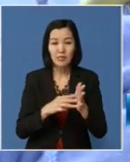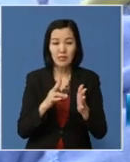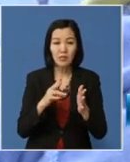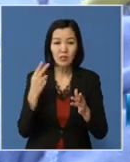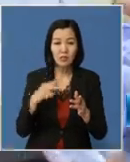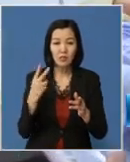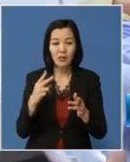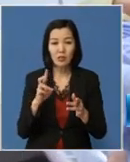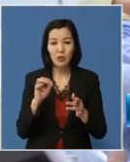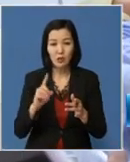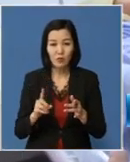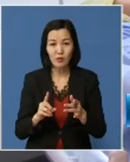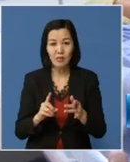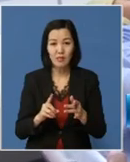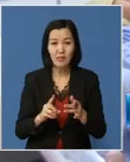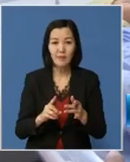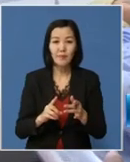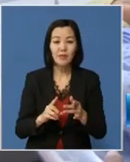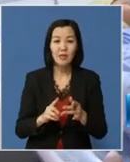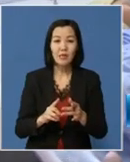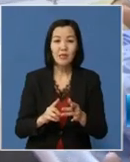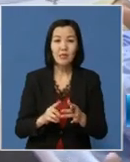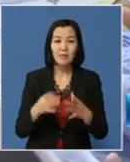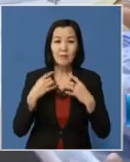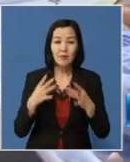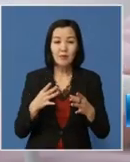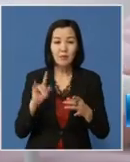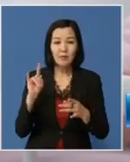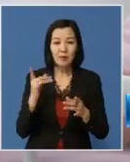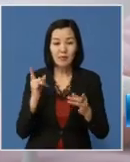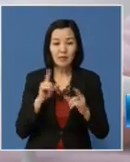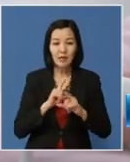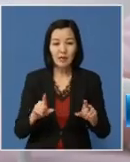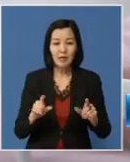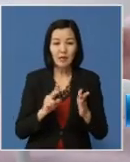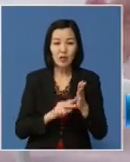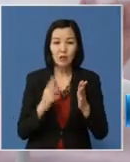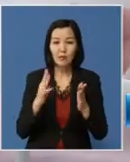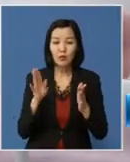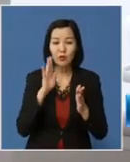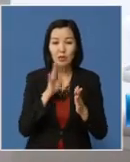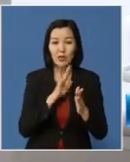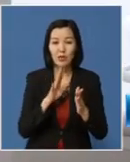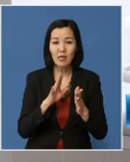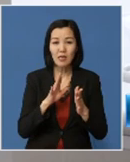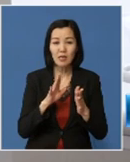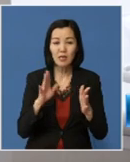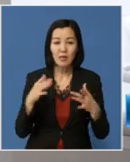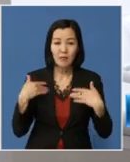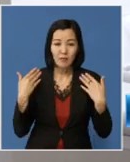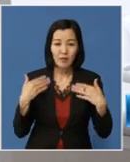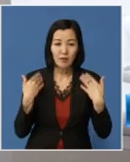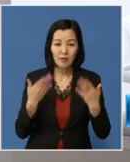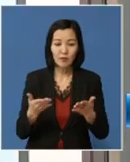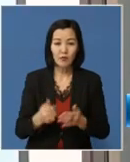8-22 наурыз. Себебі айтпаса да түсінікті. Бұл жолы олар перзентханада жатқан 73 анаға қуаныш сыйлады. Бірі